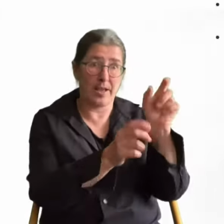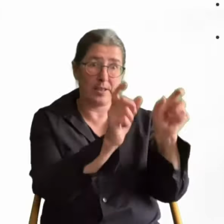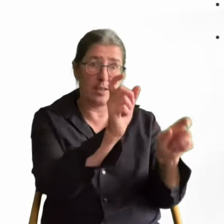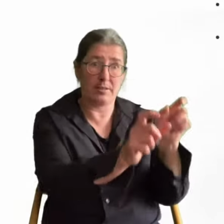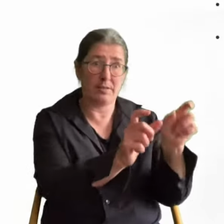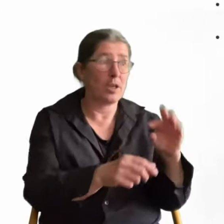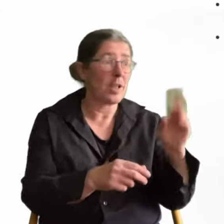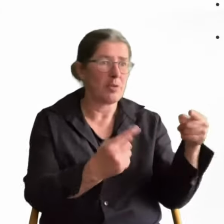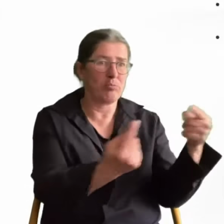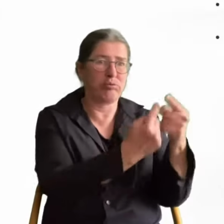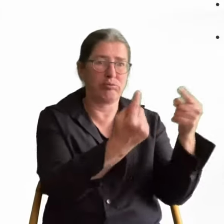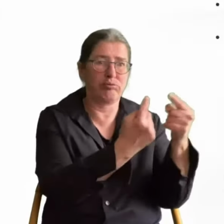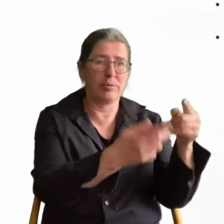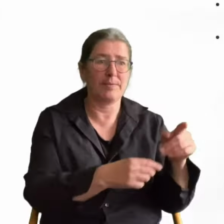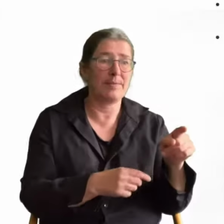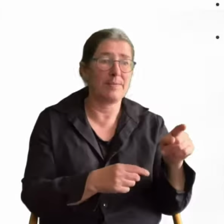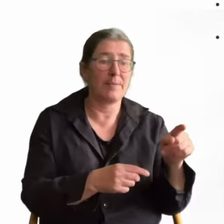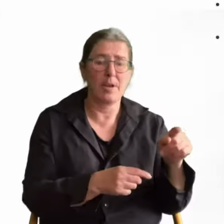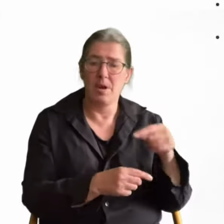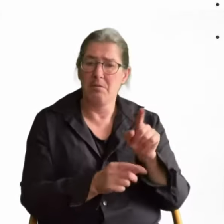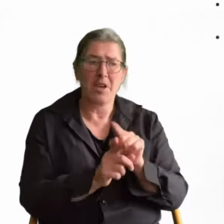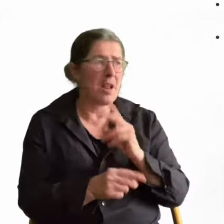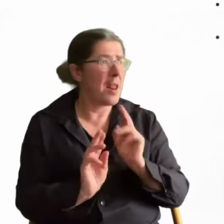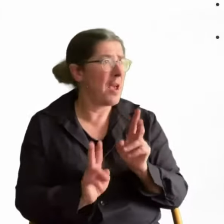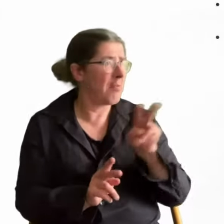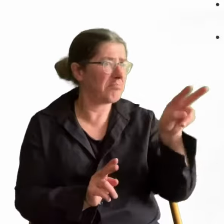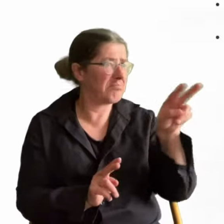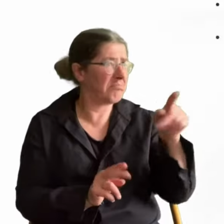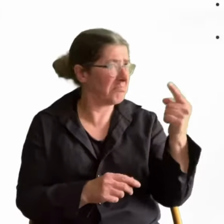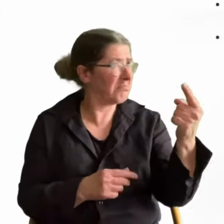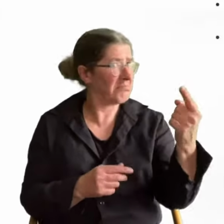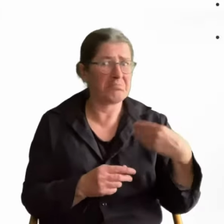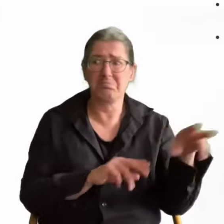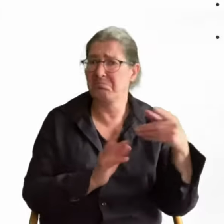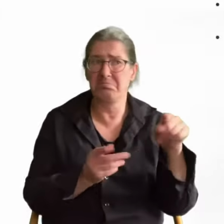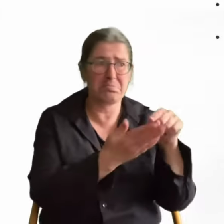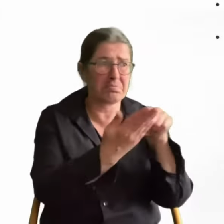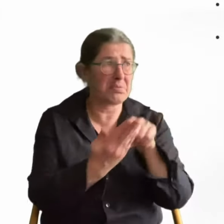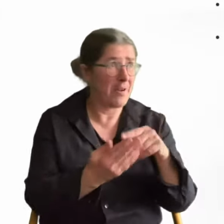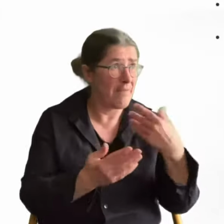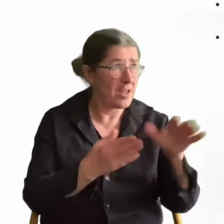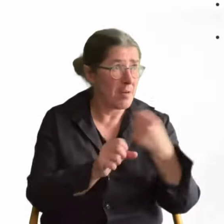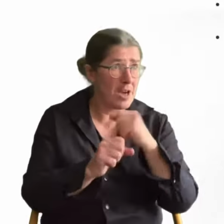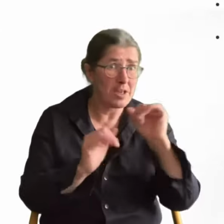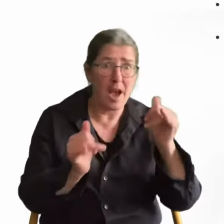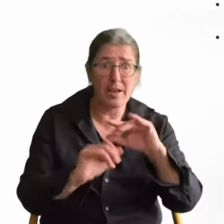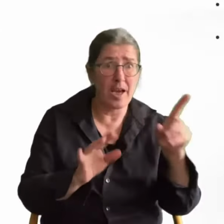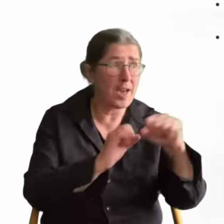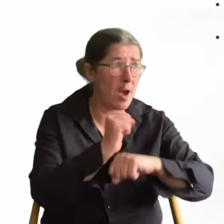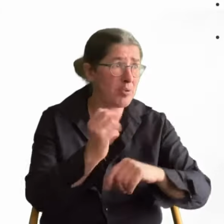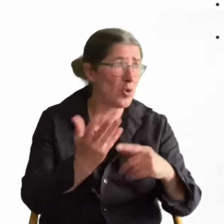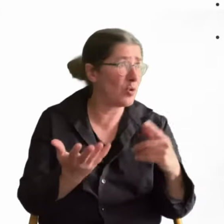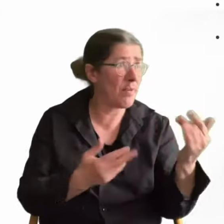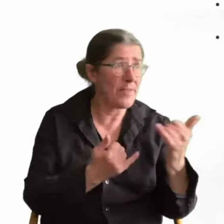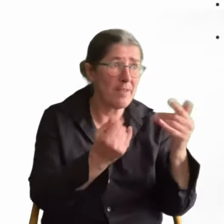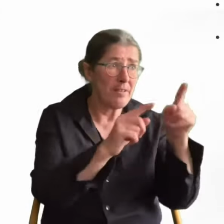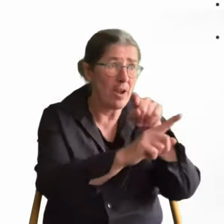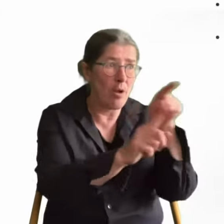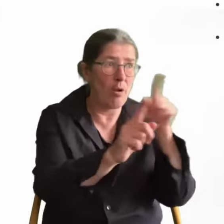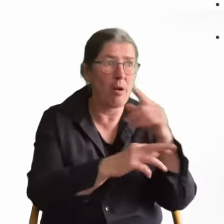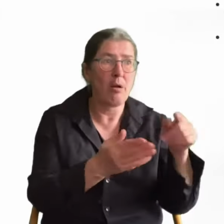spielten also die den lehrern vermittelten wir wissen selber nicht so wie jetzt weitermachen so war nicht weitermachen wo wir sagen wir hören